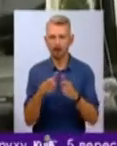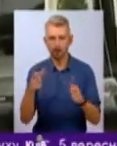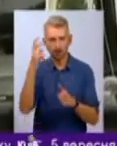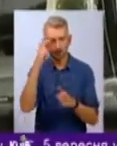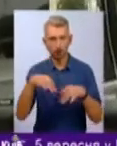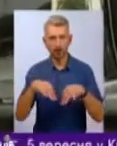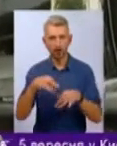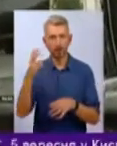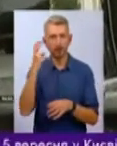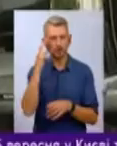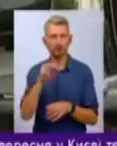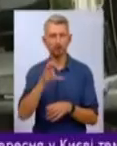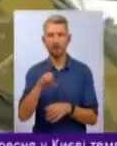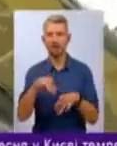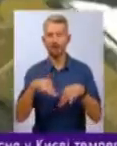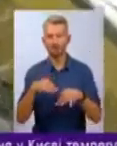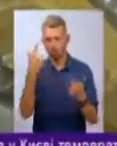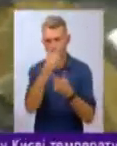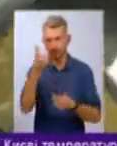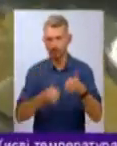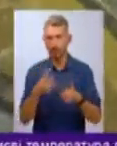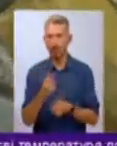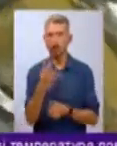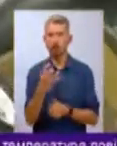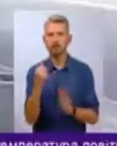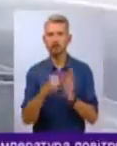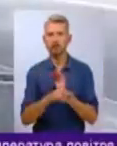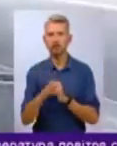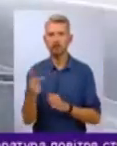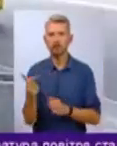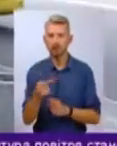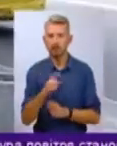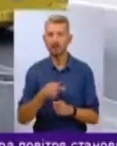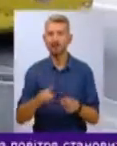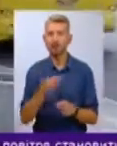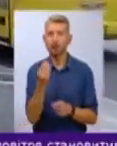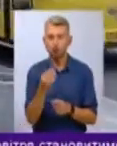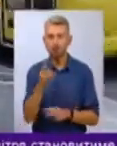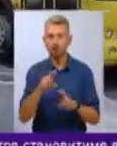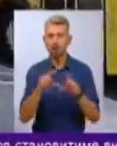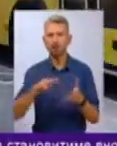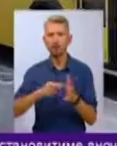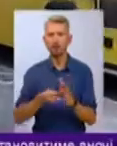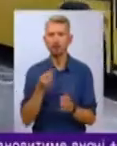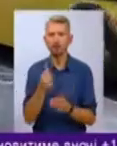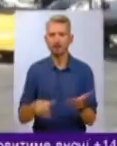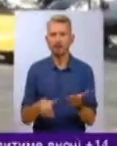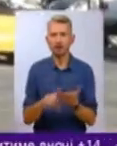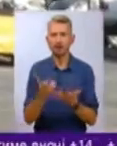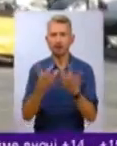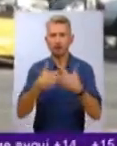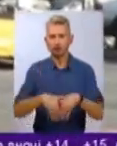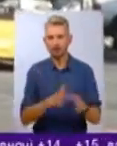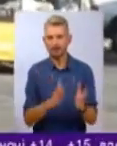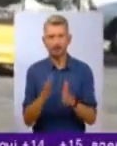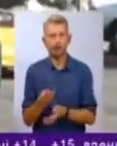транспорті «Київпастранс» оголосив тендер на 460 мільйонів гривень. За ці гроші підприємство планує закупити засоби автоматизованої